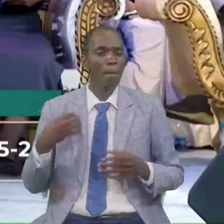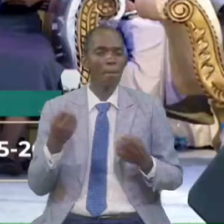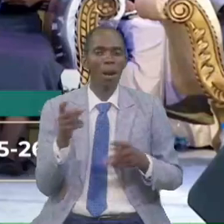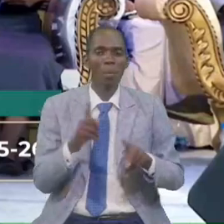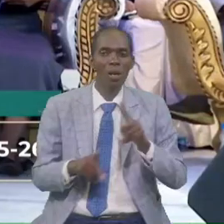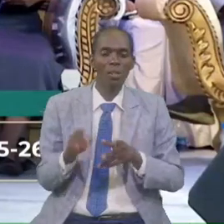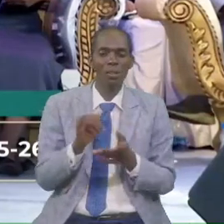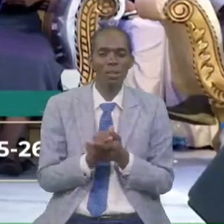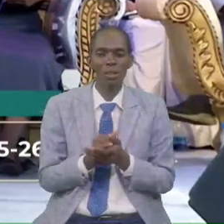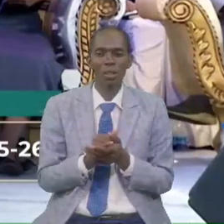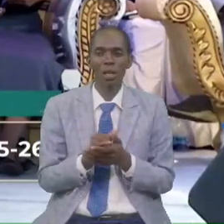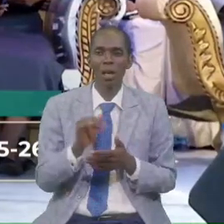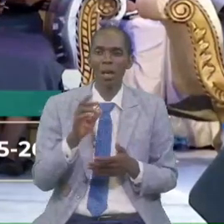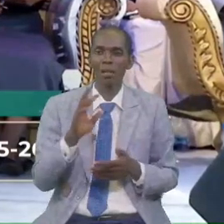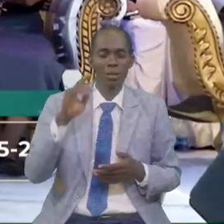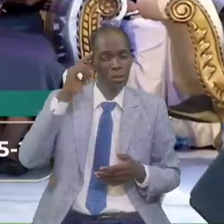Beaucoup oublient qu'ils sont des héros.